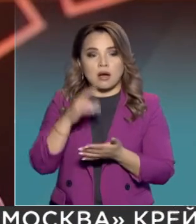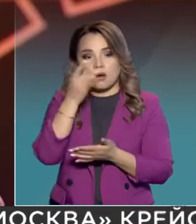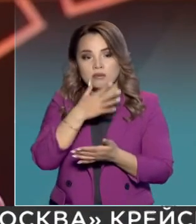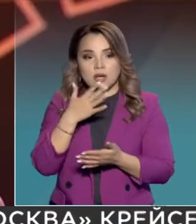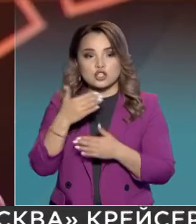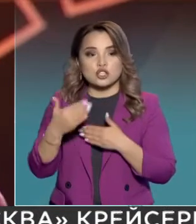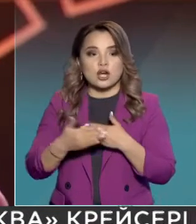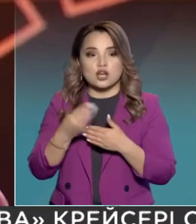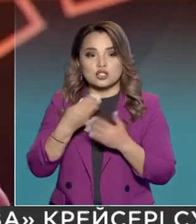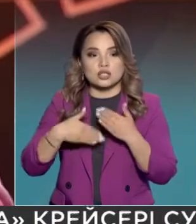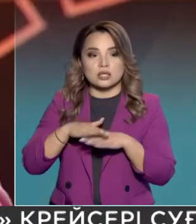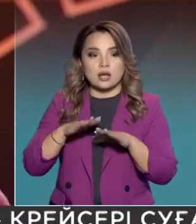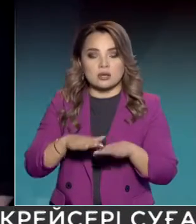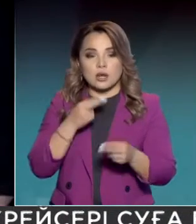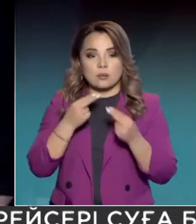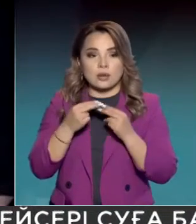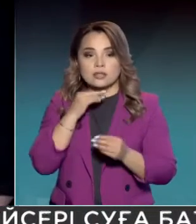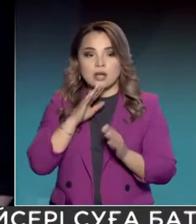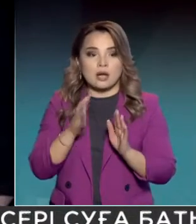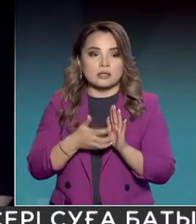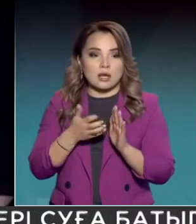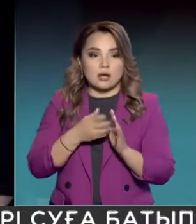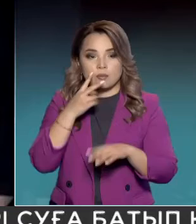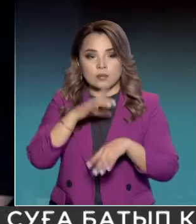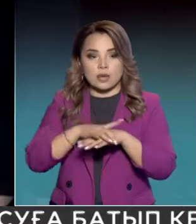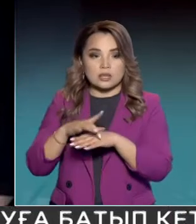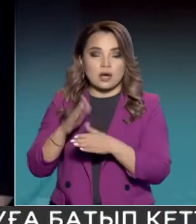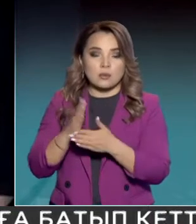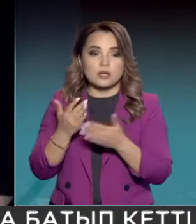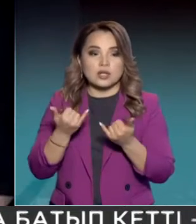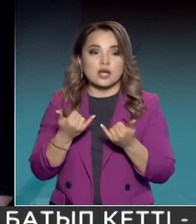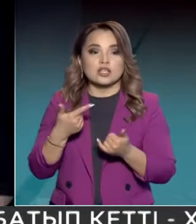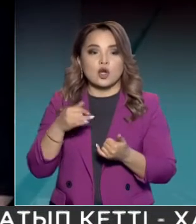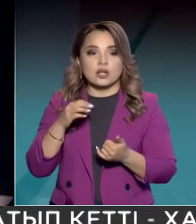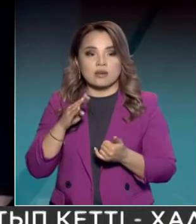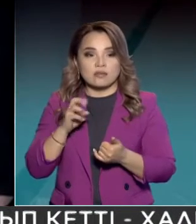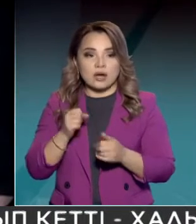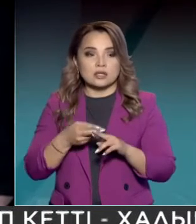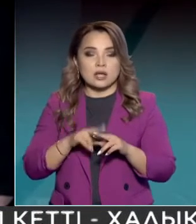таяу шығыста азық-түлік тапшылығы байқалып отыр. Сонымен қатар Георгиева